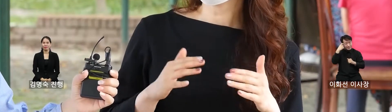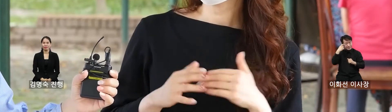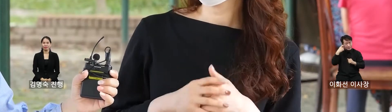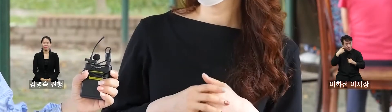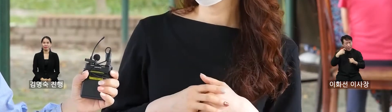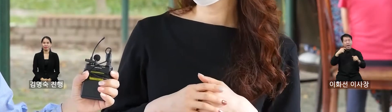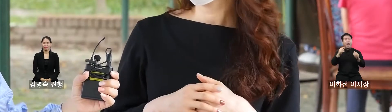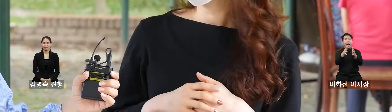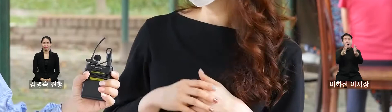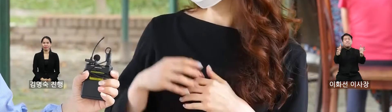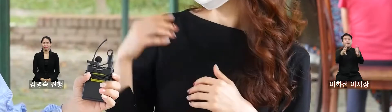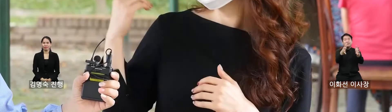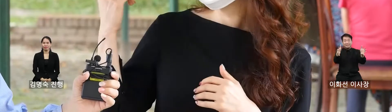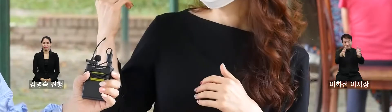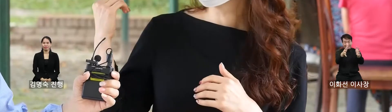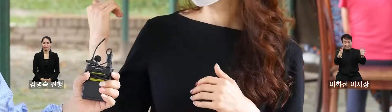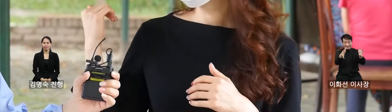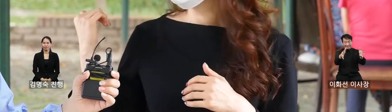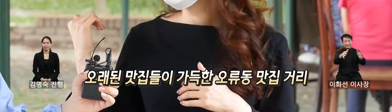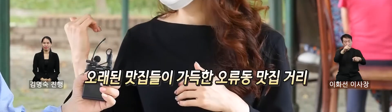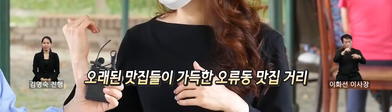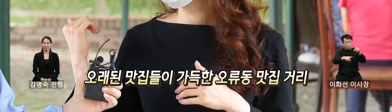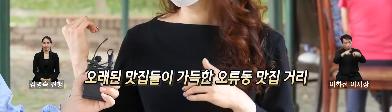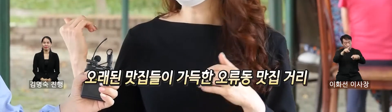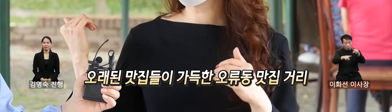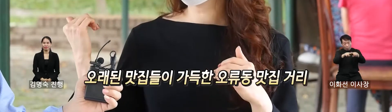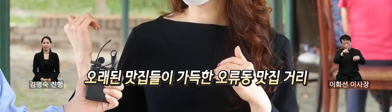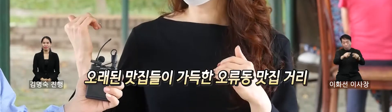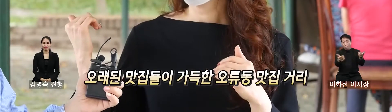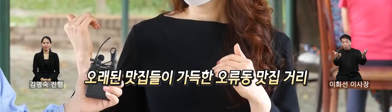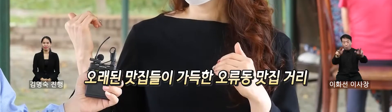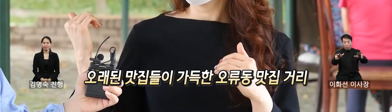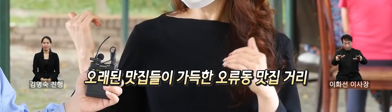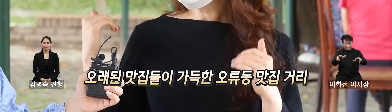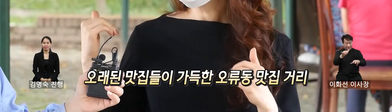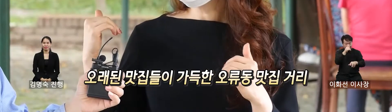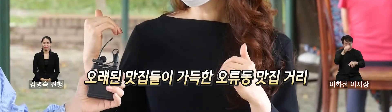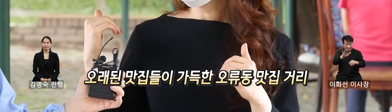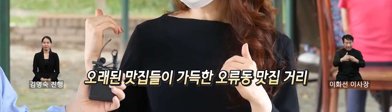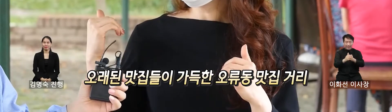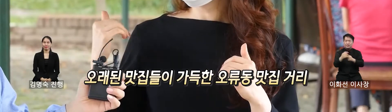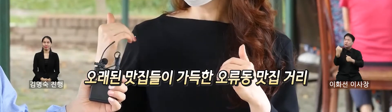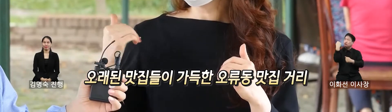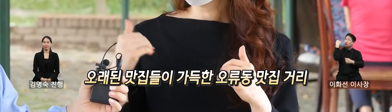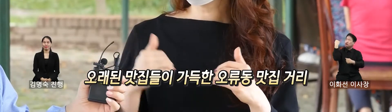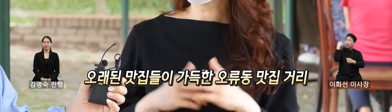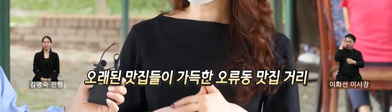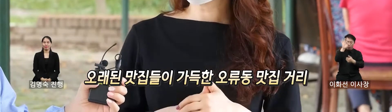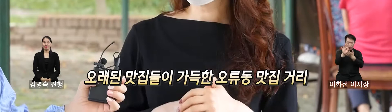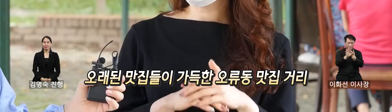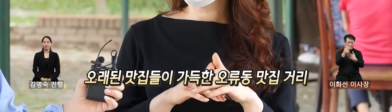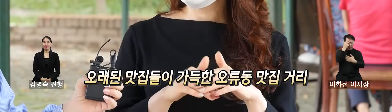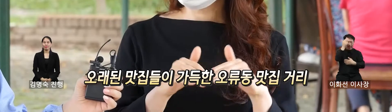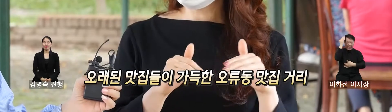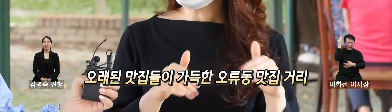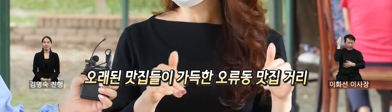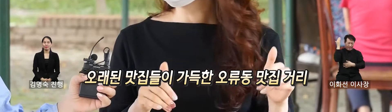아파트 정원이 있는데 요 뒤로 가면 오래된 그 맛집들, 그 예전부터 있던 그쵸. 맛집들 네. 그런